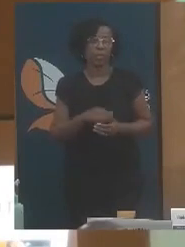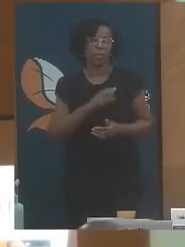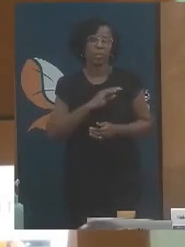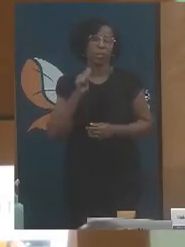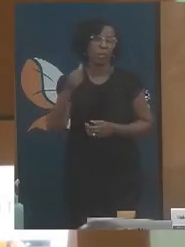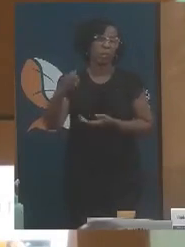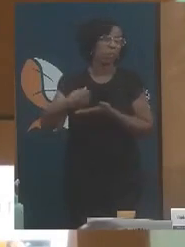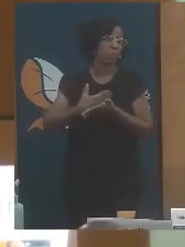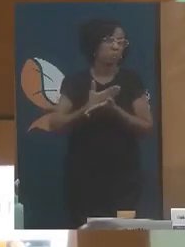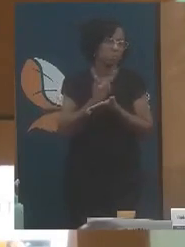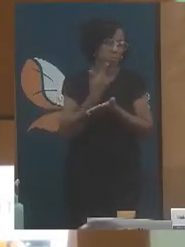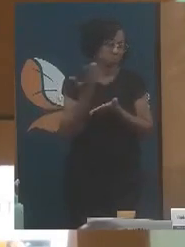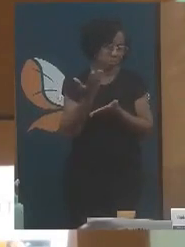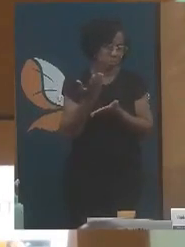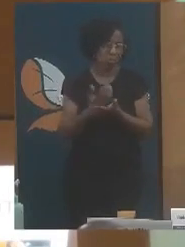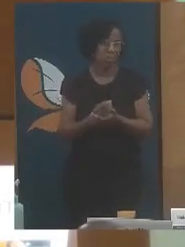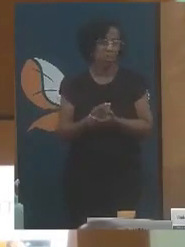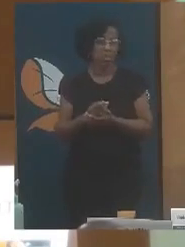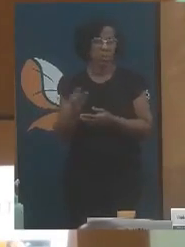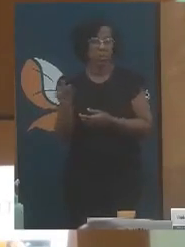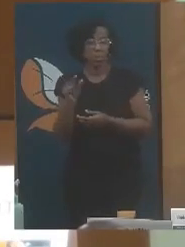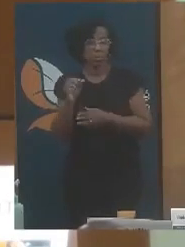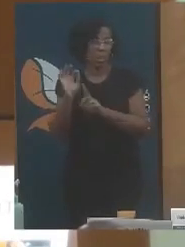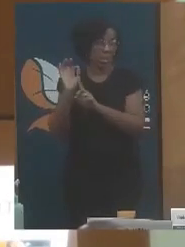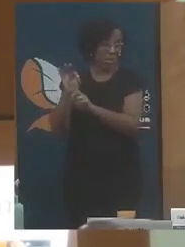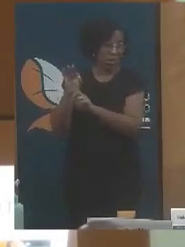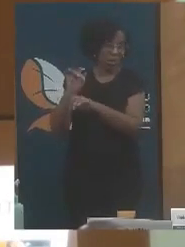revient qu'ils sont un petit peu harcelés.